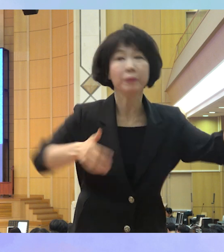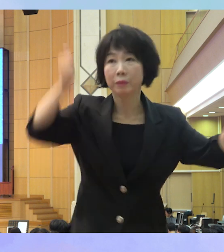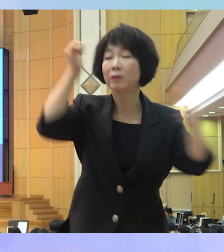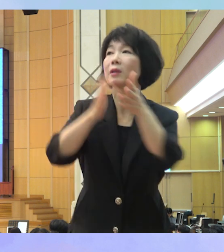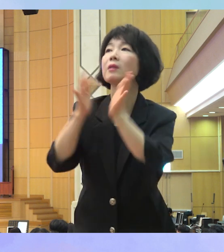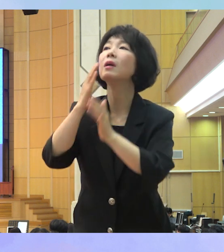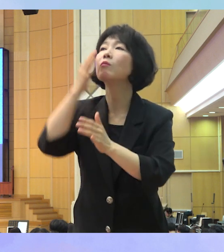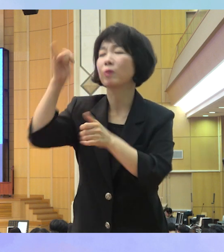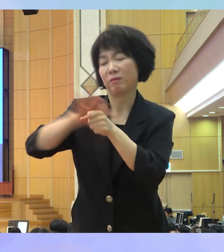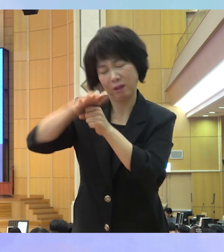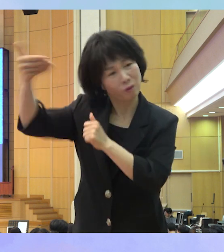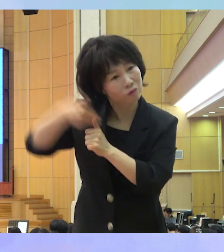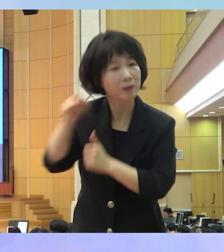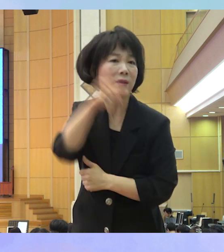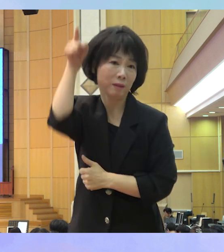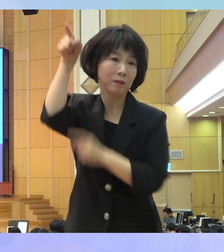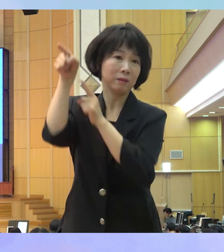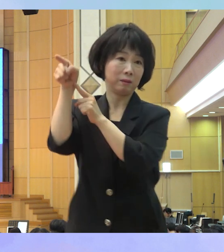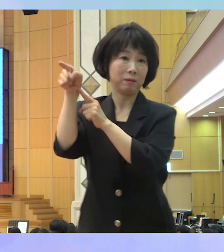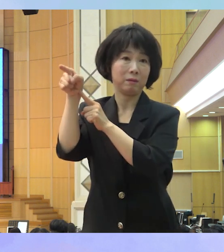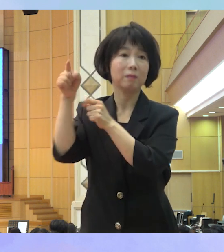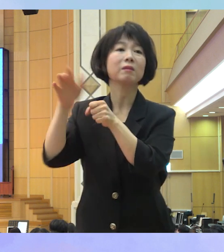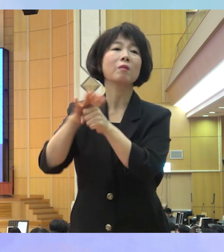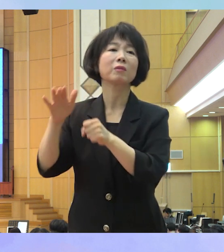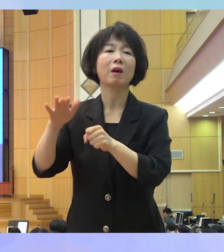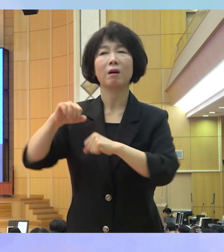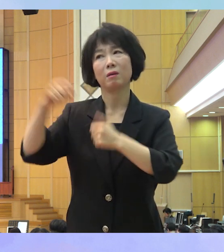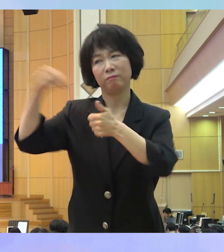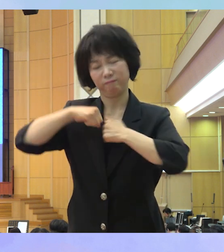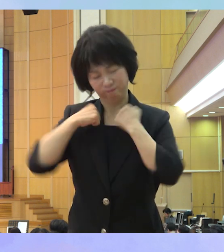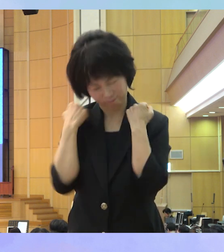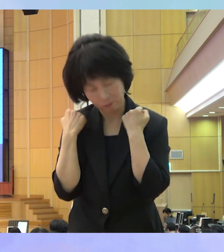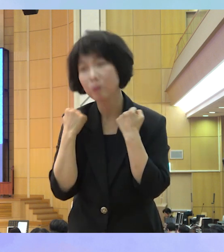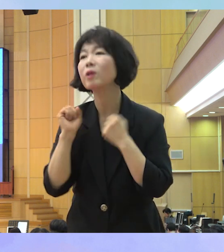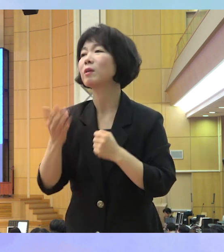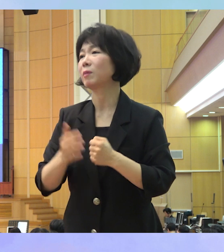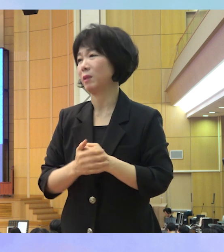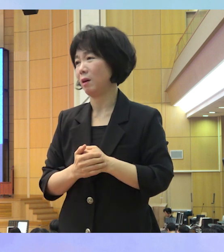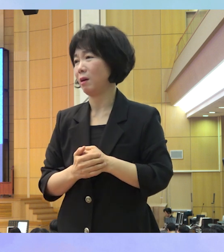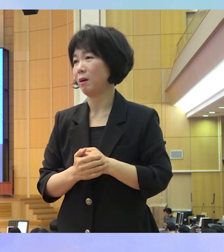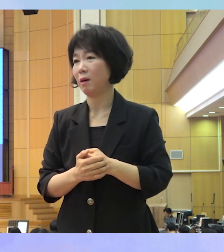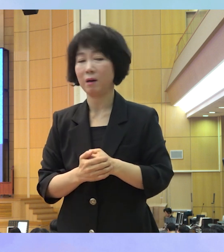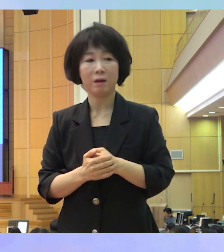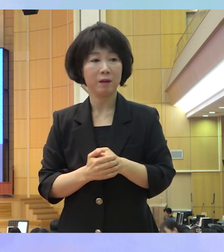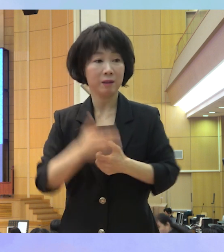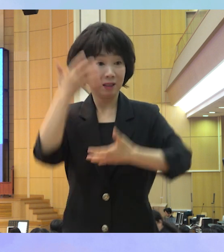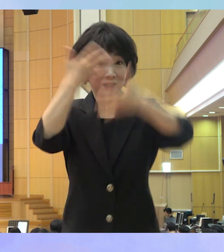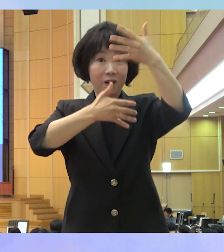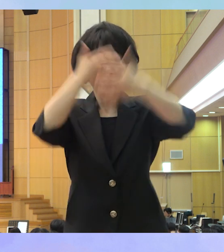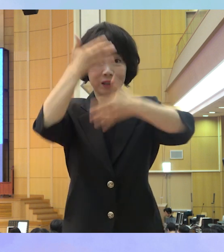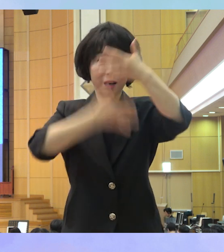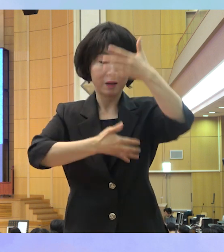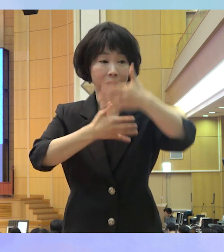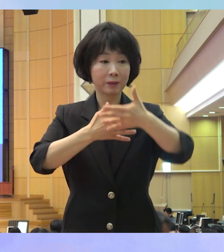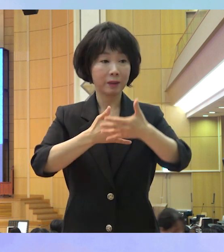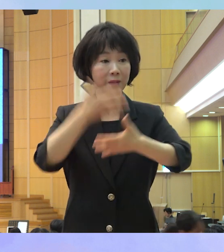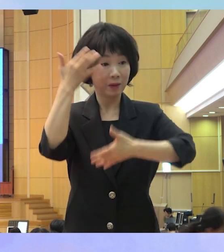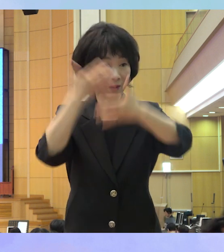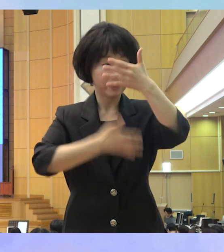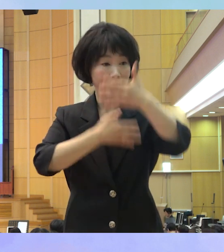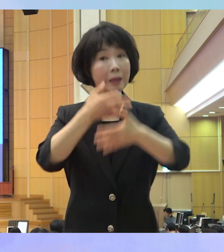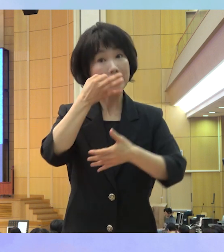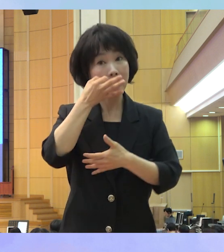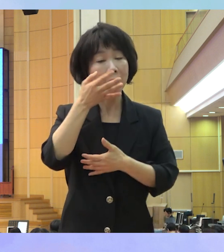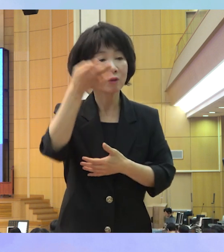오늘 특별히 어버이날을 맞이해서 제가 여러분과 함께 나누고 싶어서 영상물 하나를 준비했어요. 조금 살짝